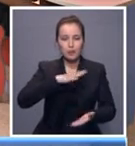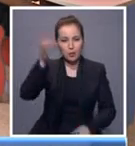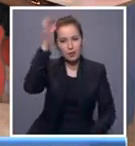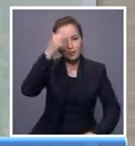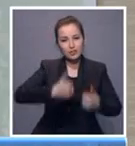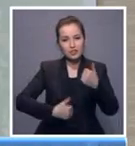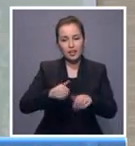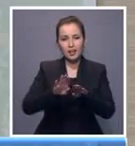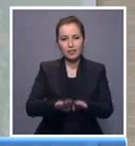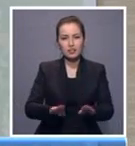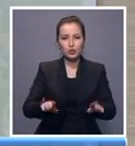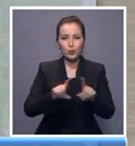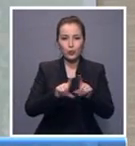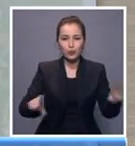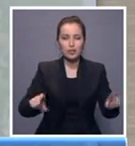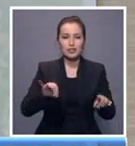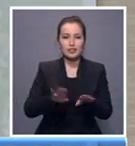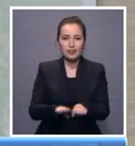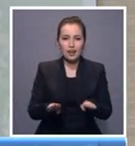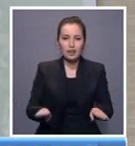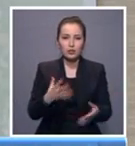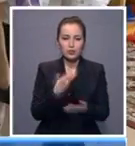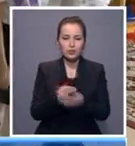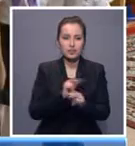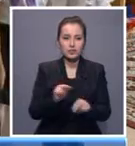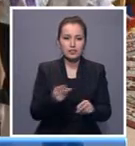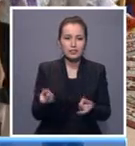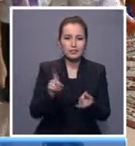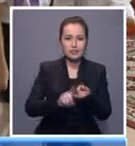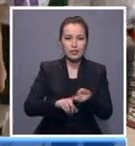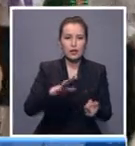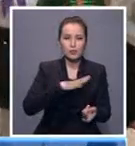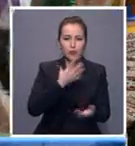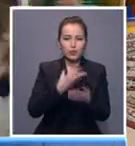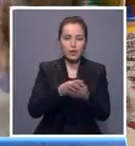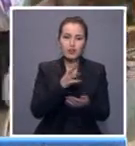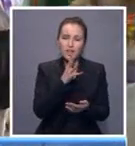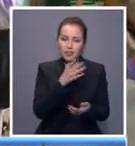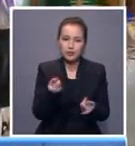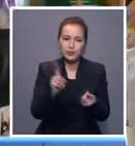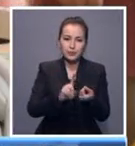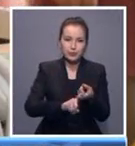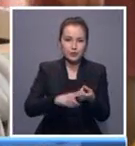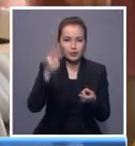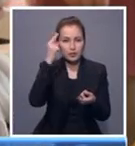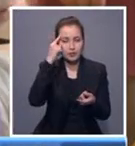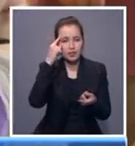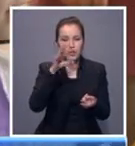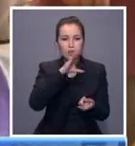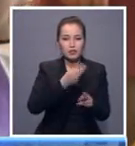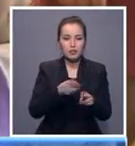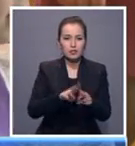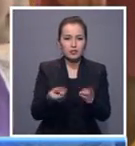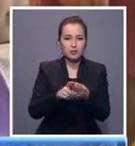сынып оқушылары мен балабақша тәрбиеленушілер арасында өтті. Балаларға жүктелген міндеттер жас ерекшеліктері мен ойлау қабілеттеріне қарай әрқилы.